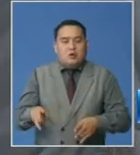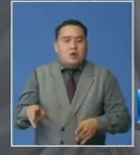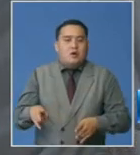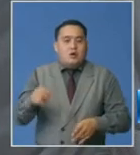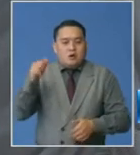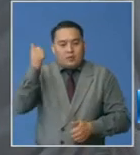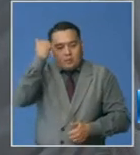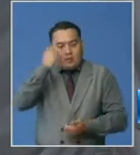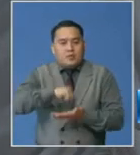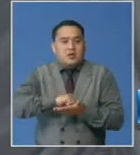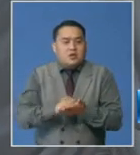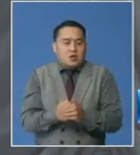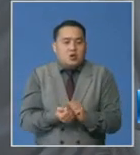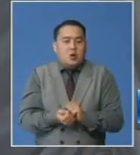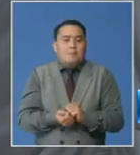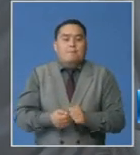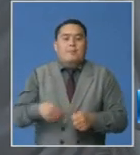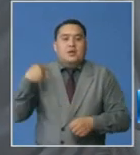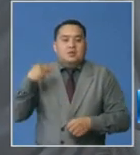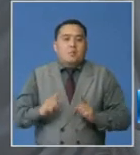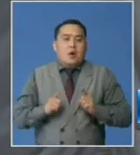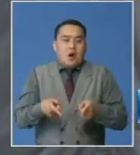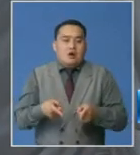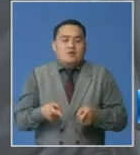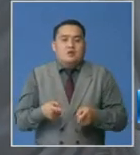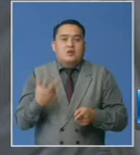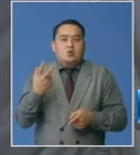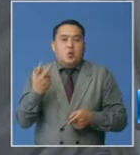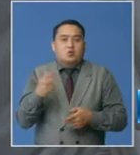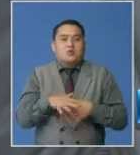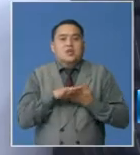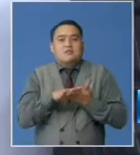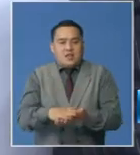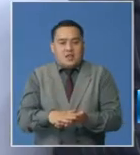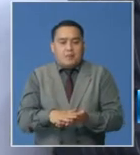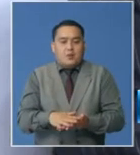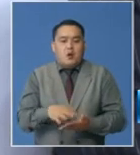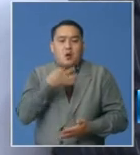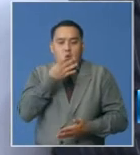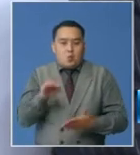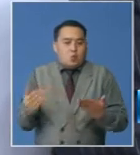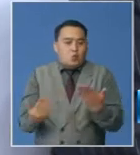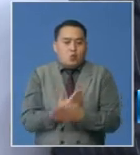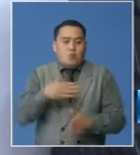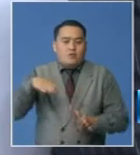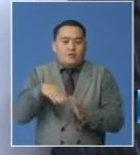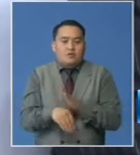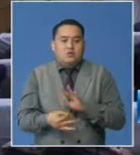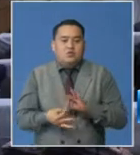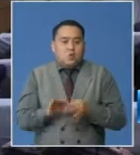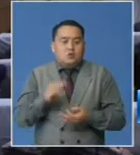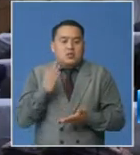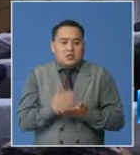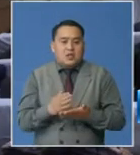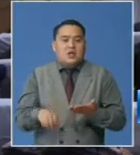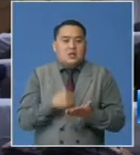будут учтены. Так, в администрацию президента уже поступило свыше 300 заявлений. Любое нововведение имеет свои трудности. Главное –